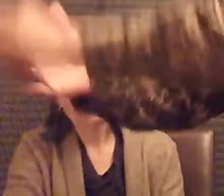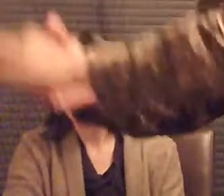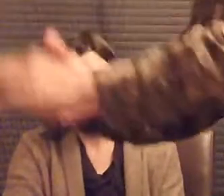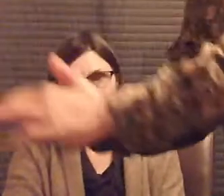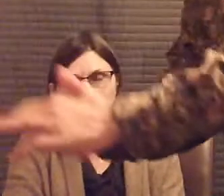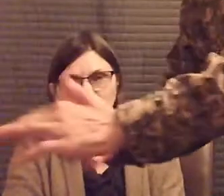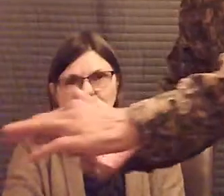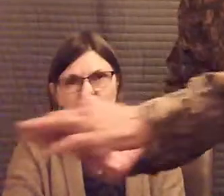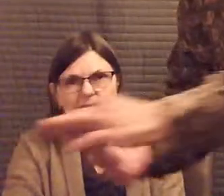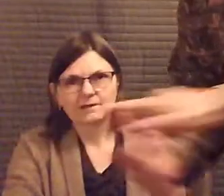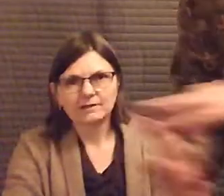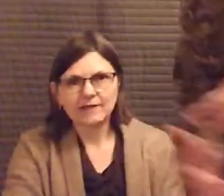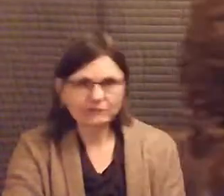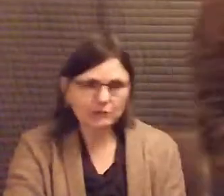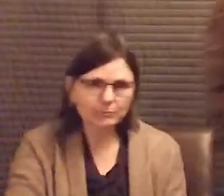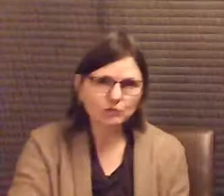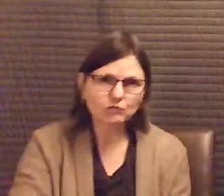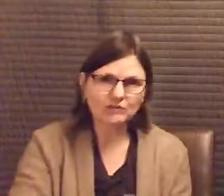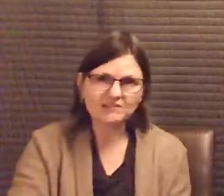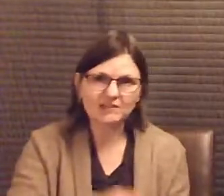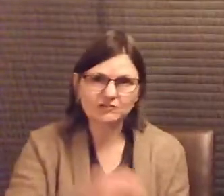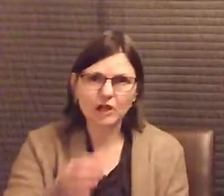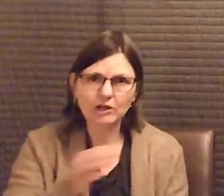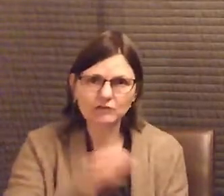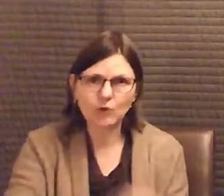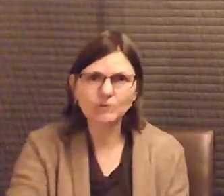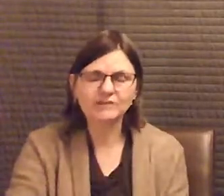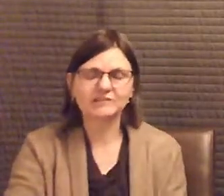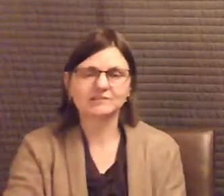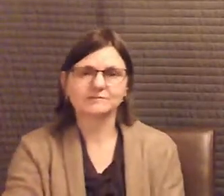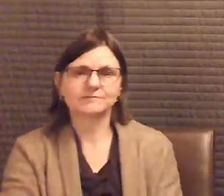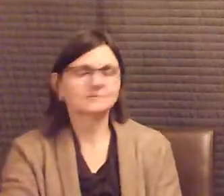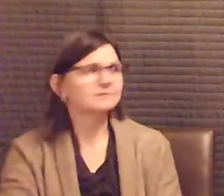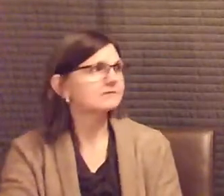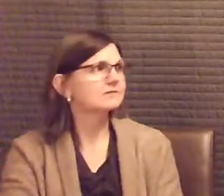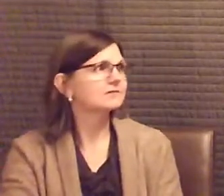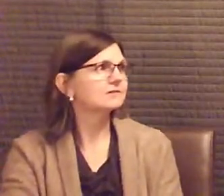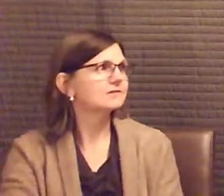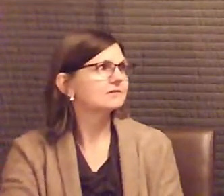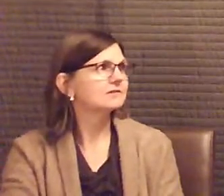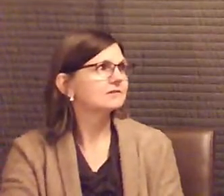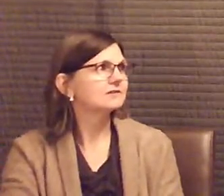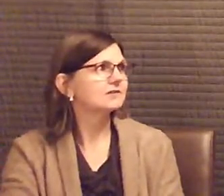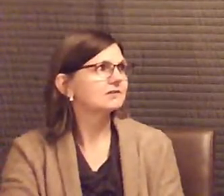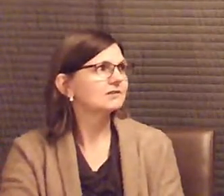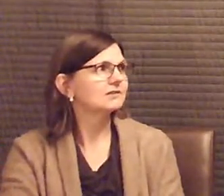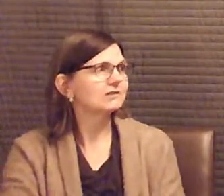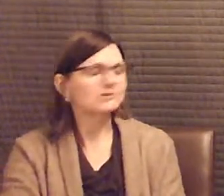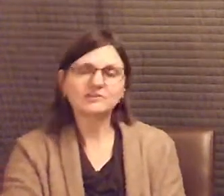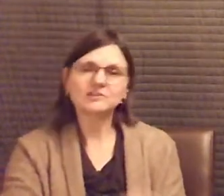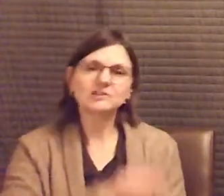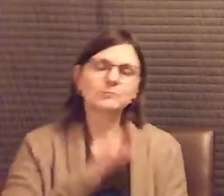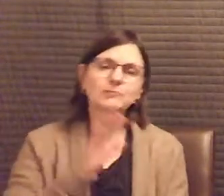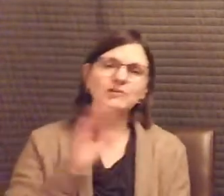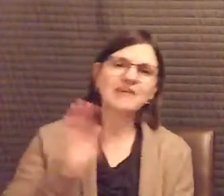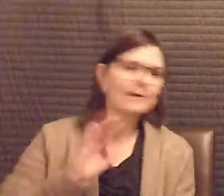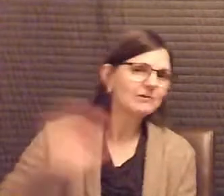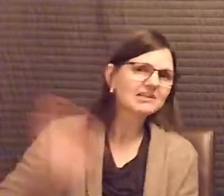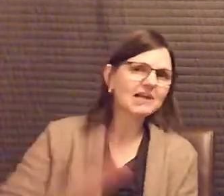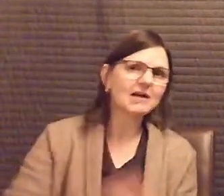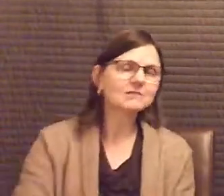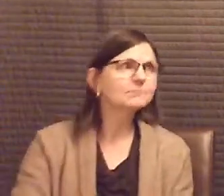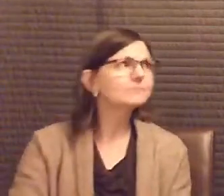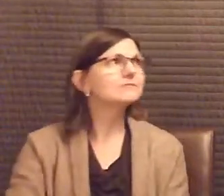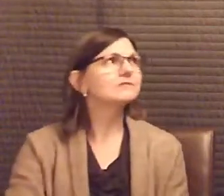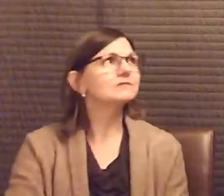lang dit zou te bieden kin kijk wat gebeurtenis was als koning binnenlanden land en de professor ghoul's ik wilde de provinciale